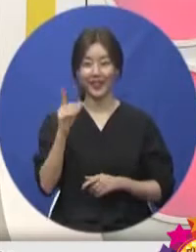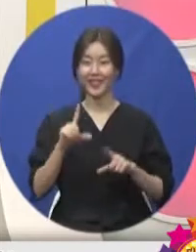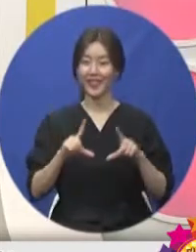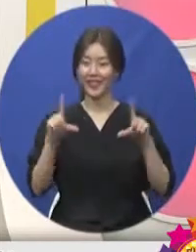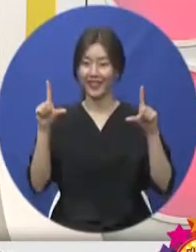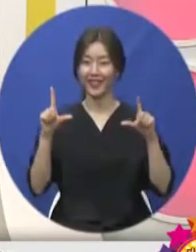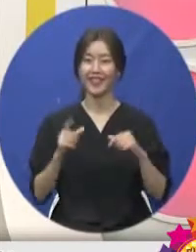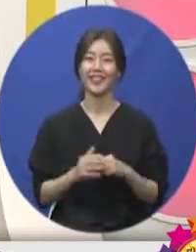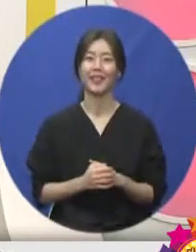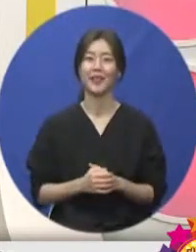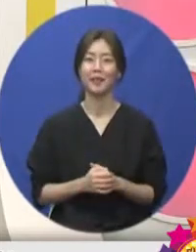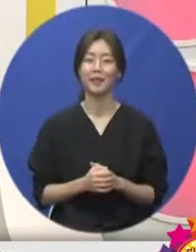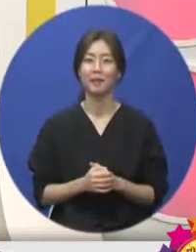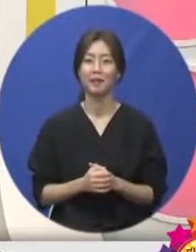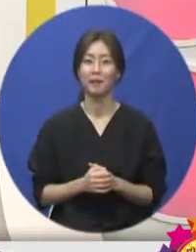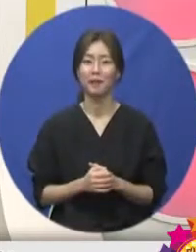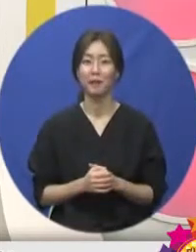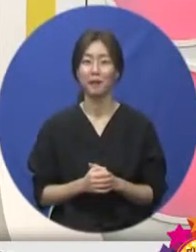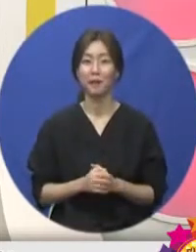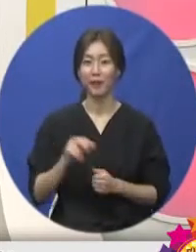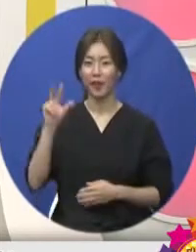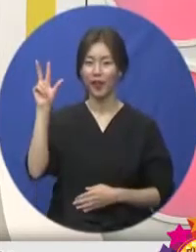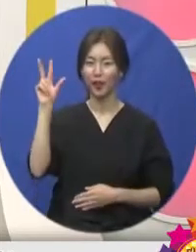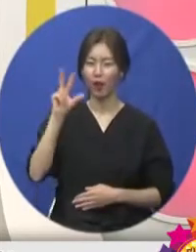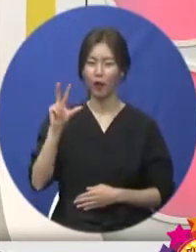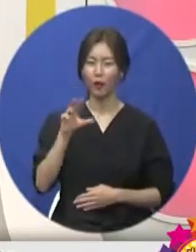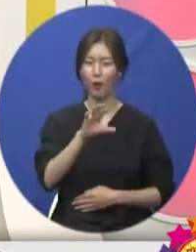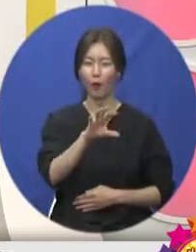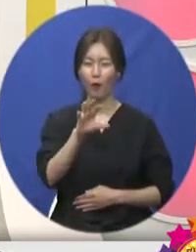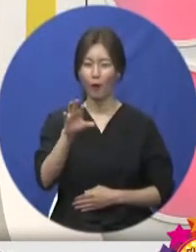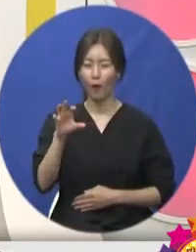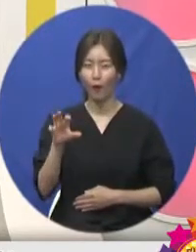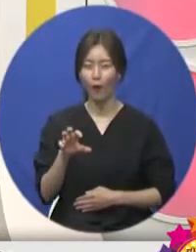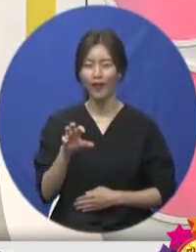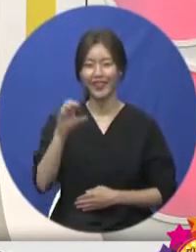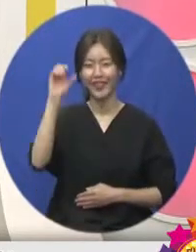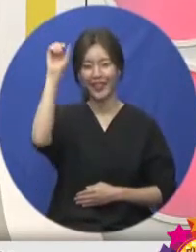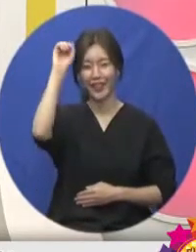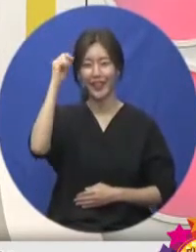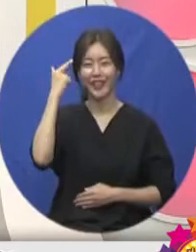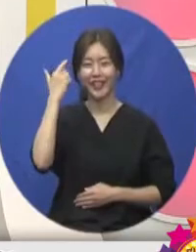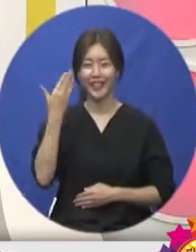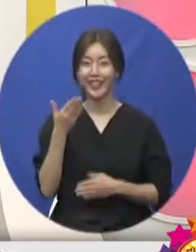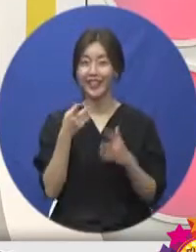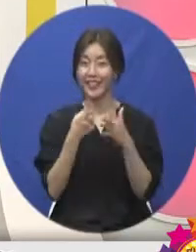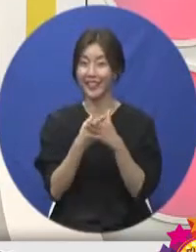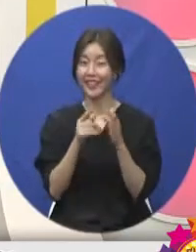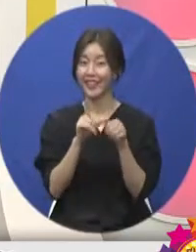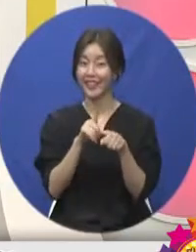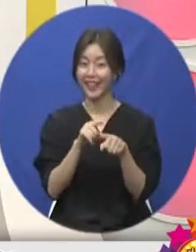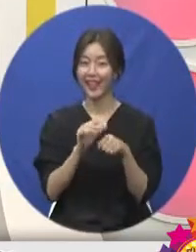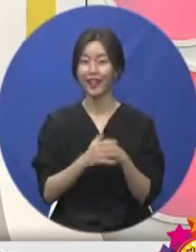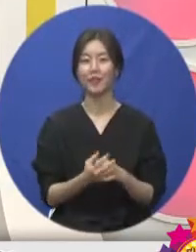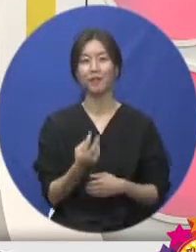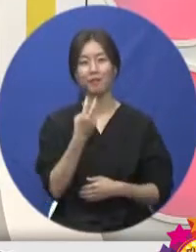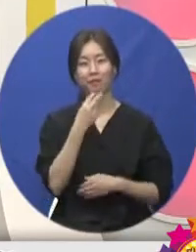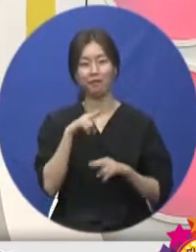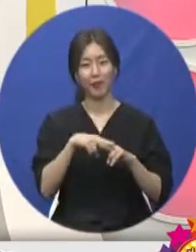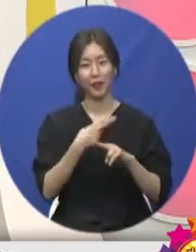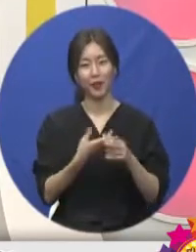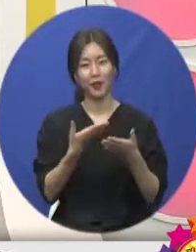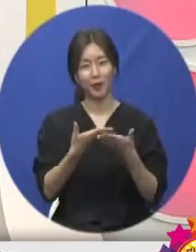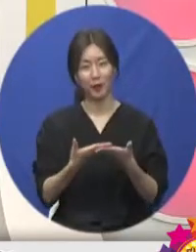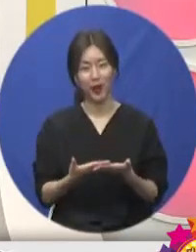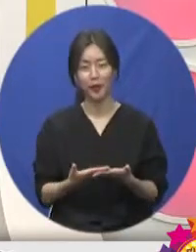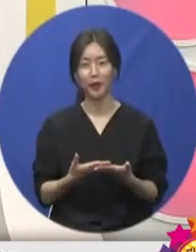위해서. 그렇습니다. 네. 자, 전국 팔도의 사투리를 퀴즈로 풀어보는 시간. 꼭 먹고 알 먹고 사투리도 맞추고 상품도